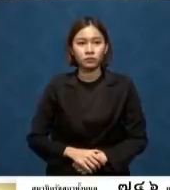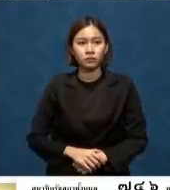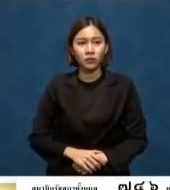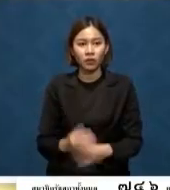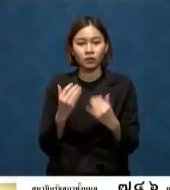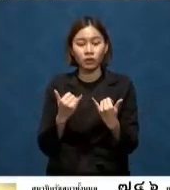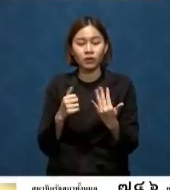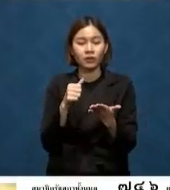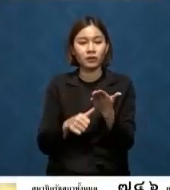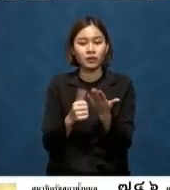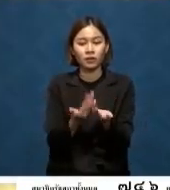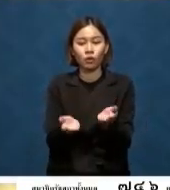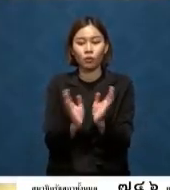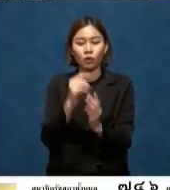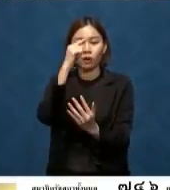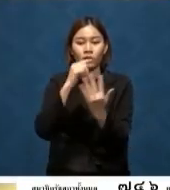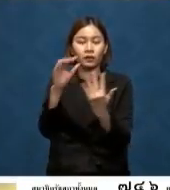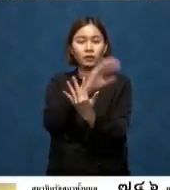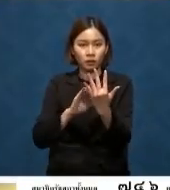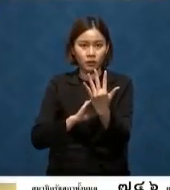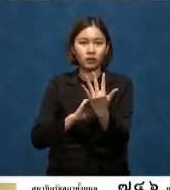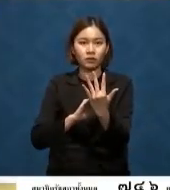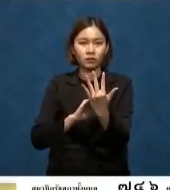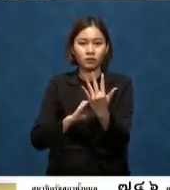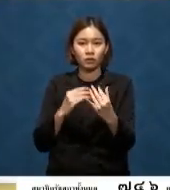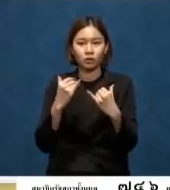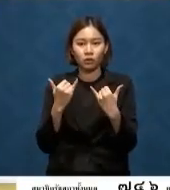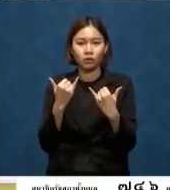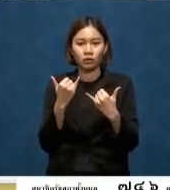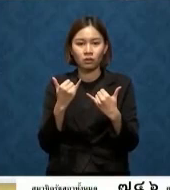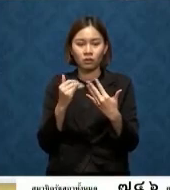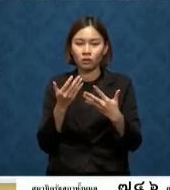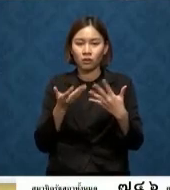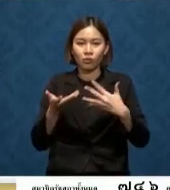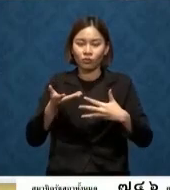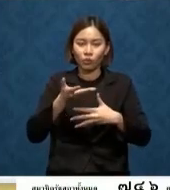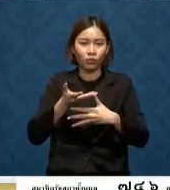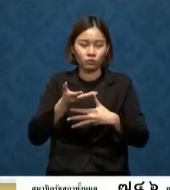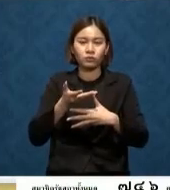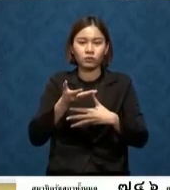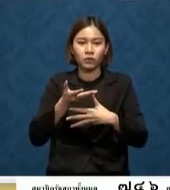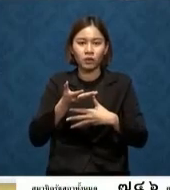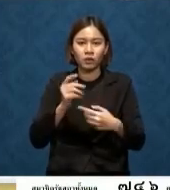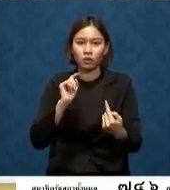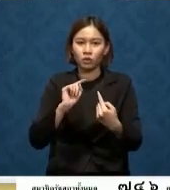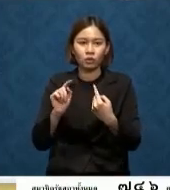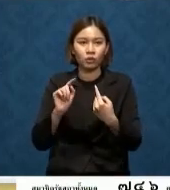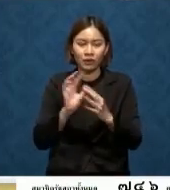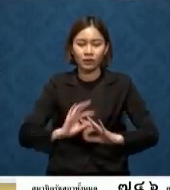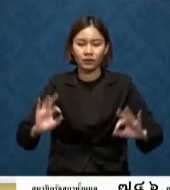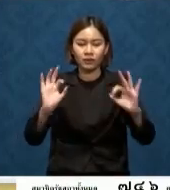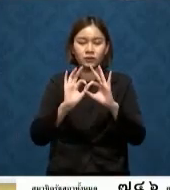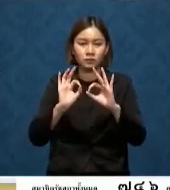สถานการณ์หนี้ครอบครัวของประเทศไทยยังอยู่ในระดับสูงอย่างต่อเนื่องถือเป็นจุดเปราะบางที่สำคั